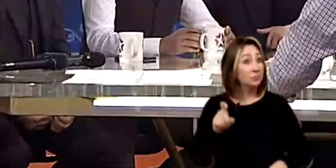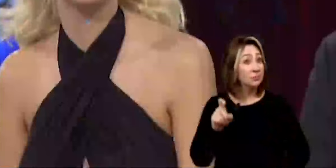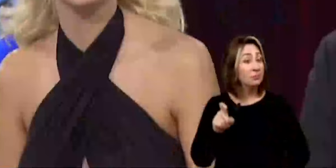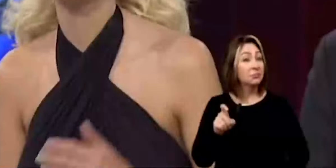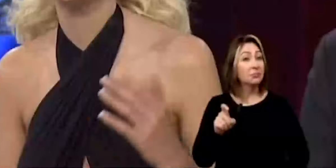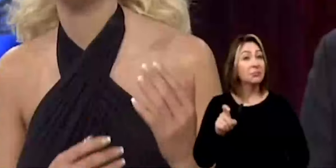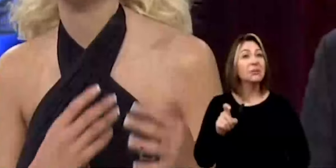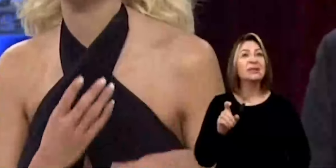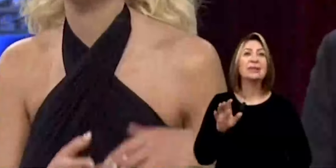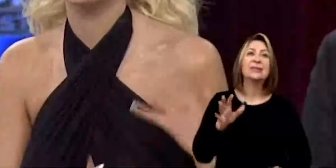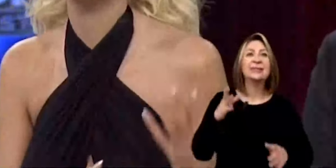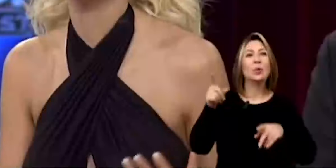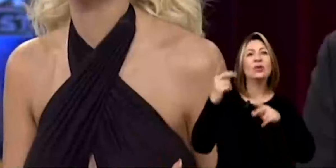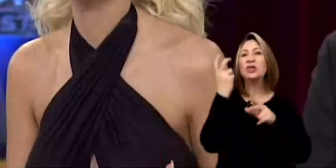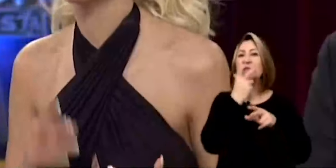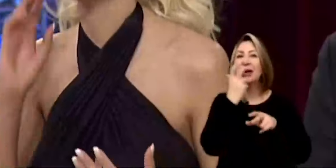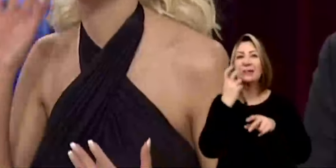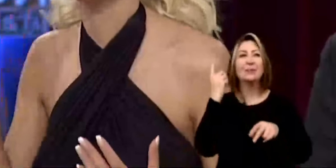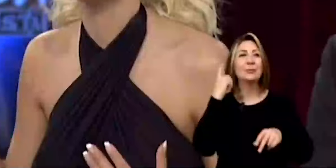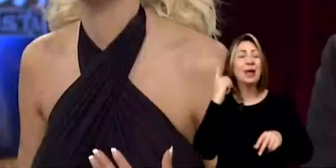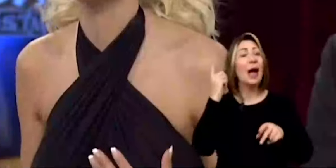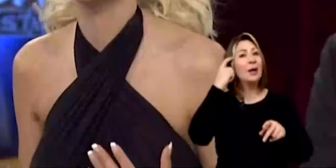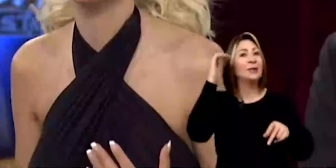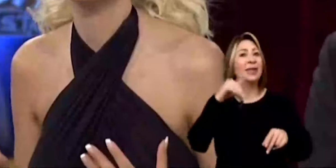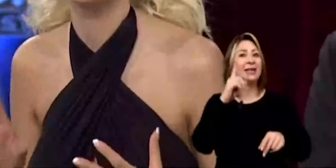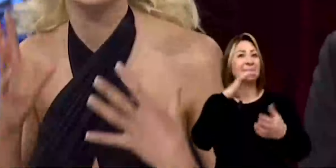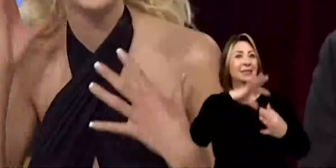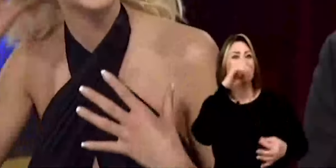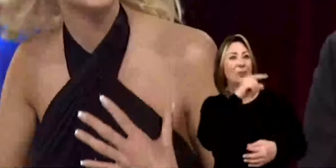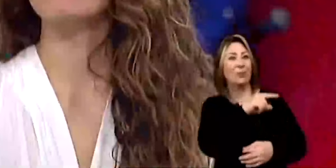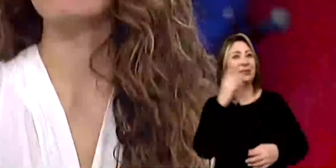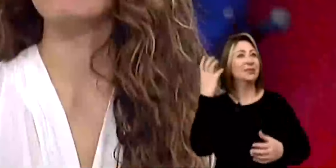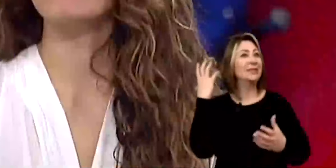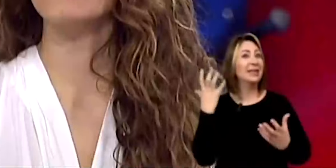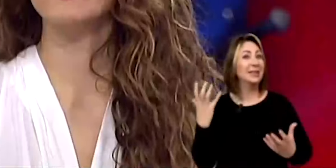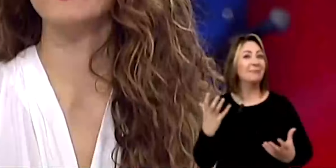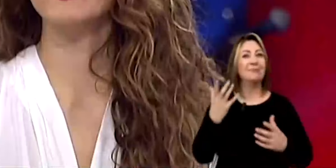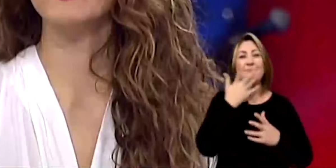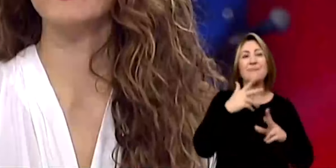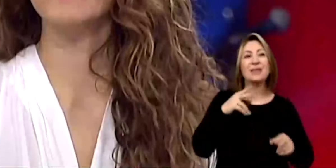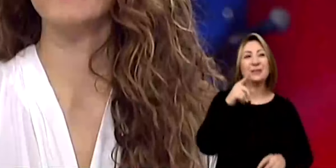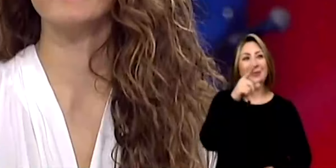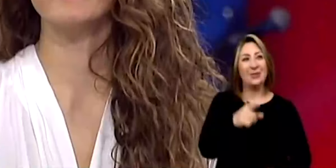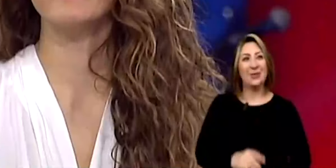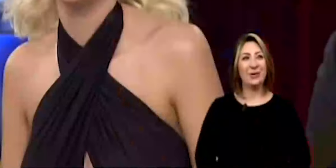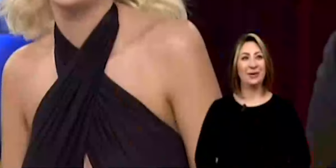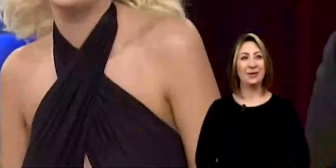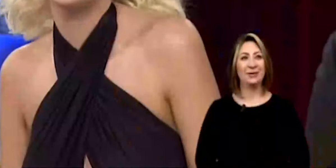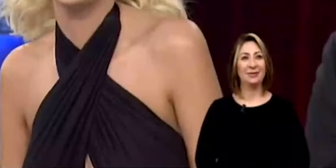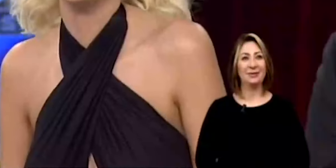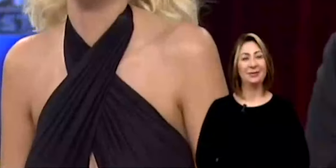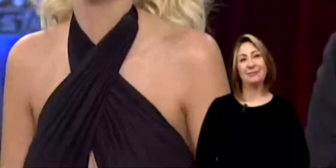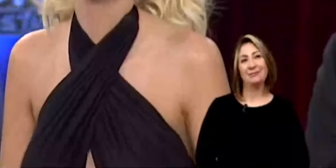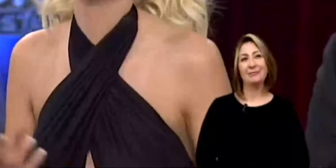Hayır, sadece onun şarkılarını duyduğumuzda aklımıza gelen tek kişi oydu. Çünkü saçları falan biraz benziyordu.